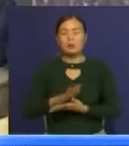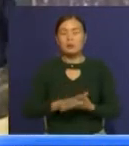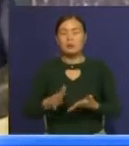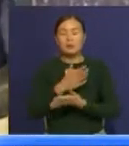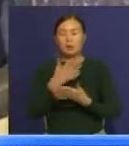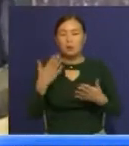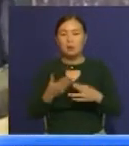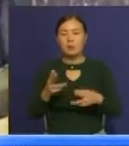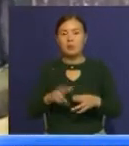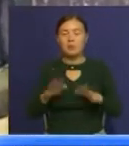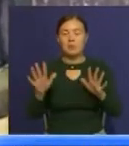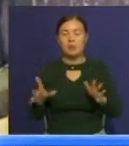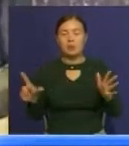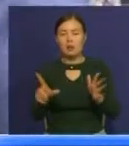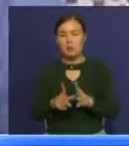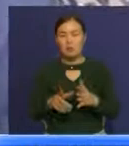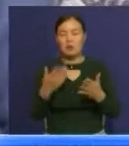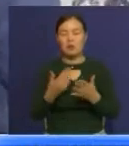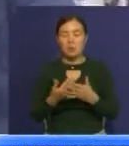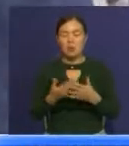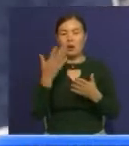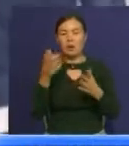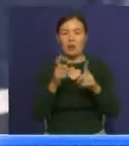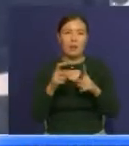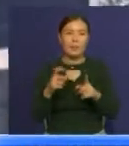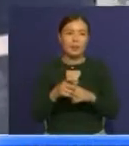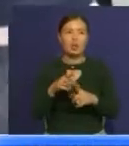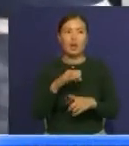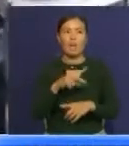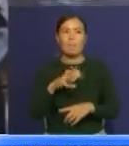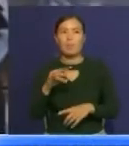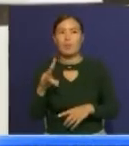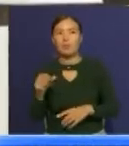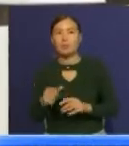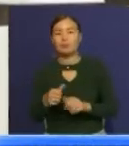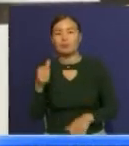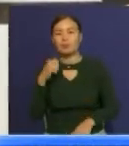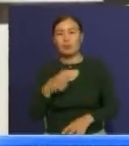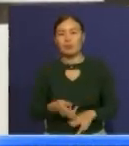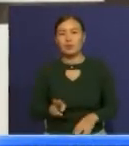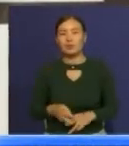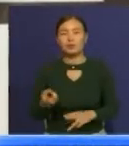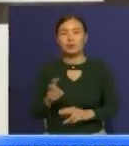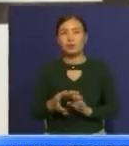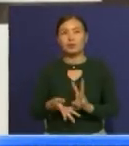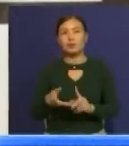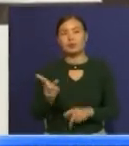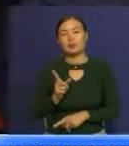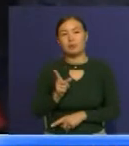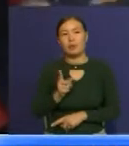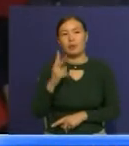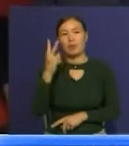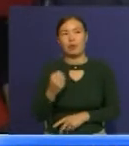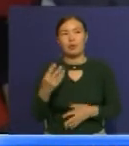неизбежного, кроме смерти и налогов. Похоже, эти слова, сказанные Бенджамином Франклином 2 столетия назад, не потеряли актуальность и по сей день. Второй день,